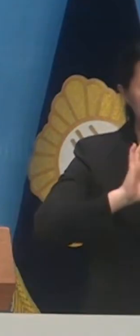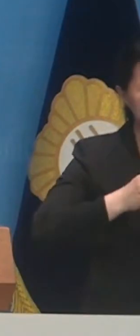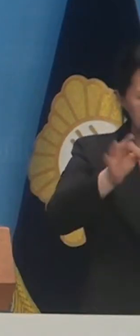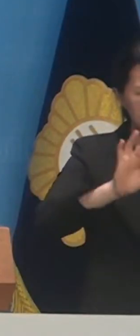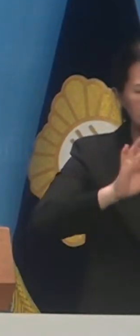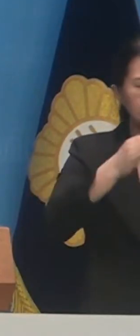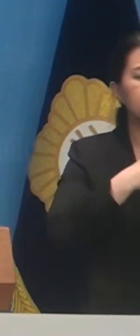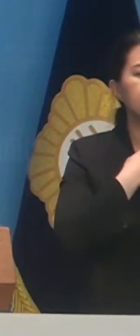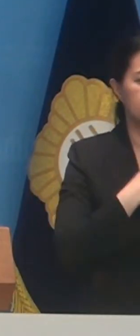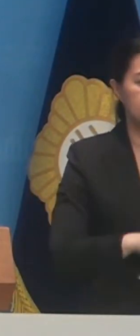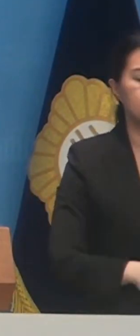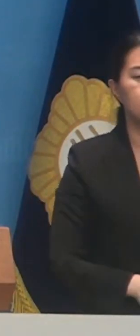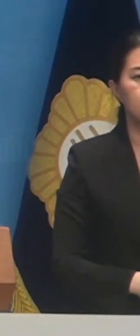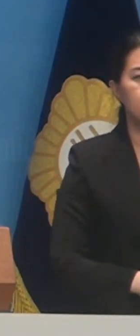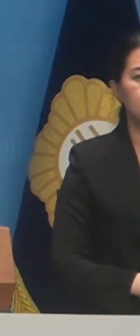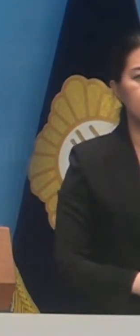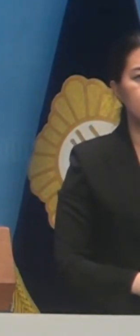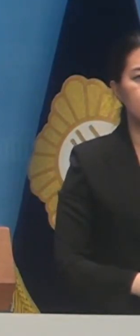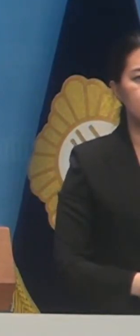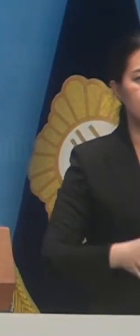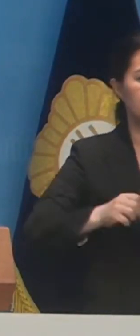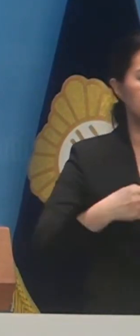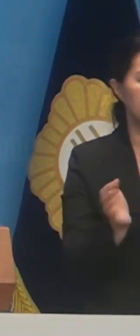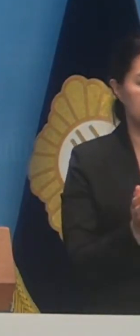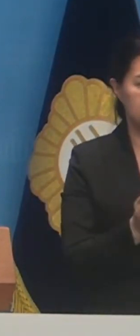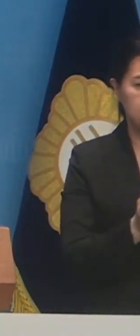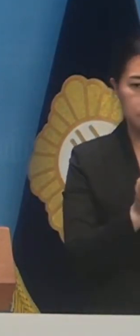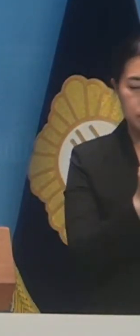지엄한 명령이었습니다. 국민의